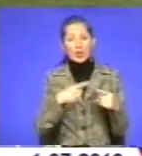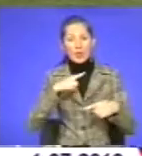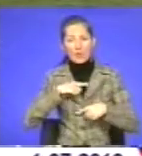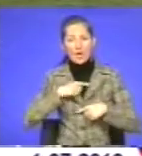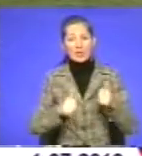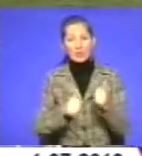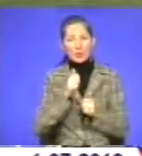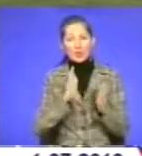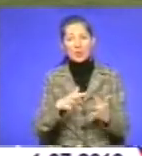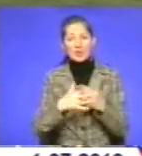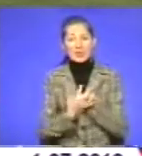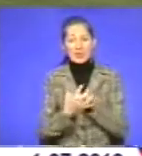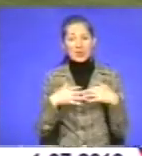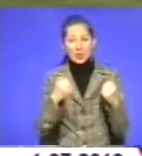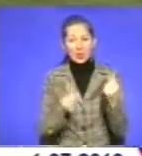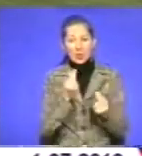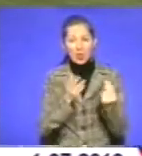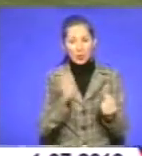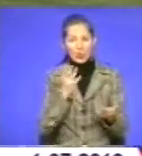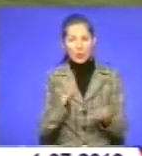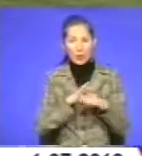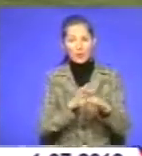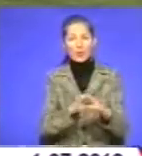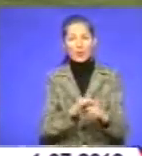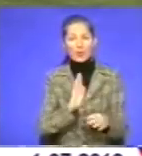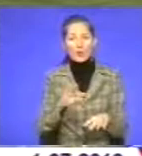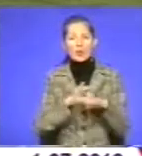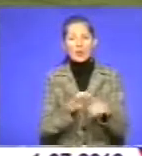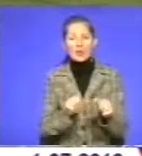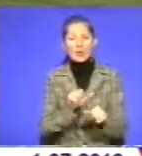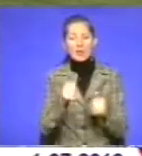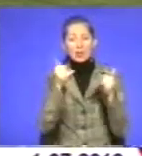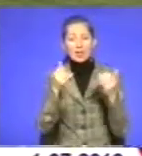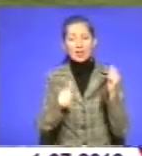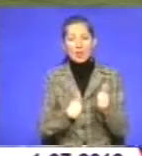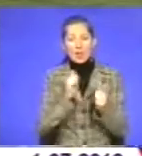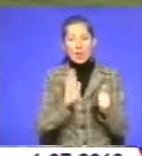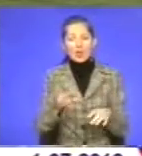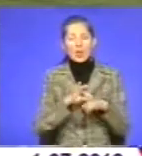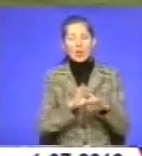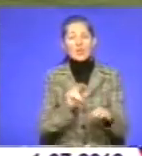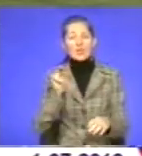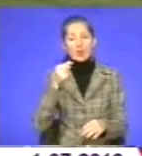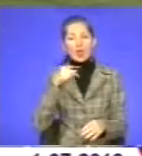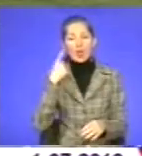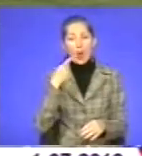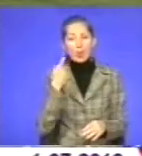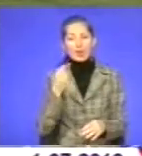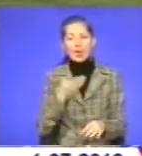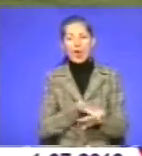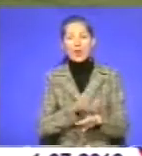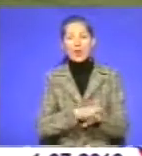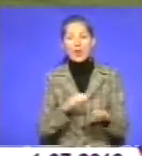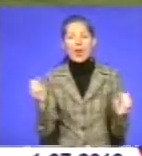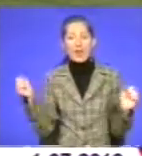сільські спортивні ігри будуть ще проходити. Ми будемо проводити, крім сьогоднішніх змагань, будуть проходити ще чемпіонат області з важкої